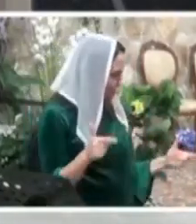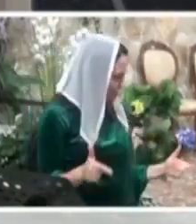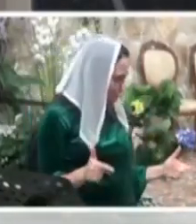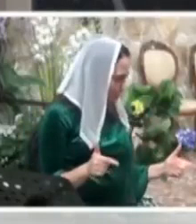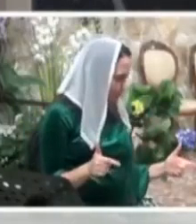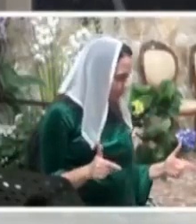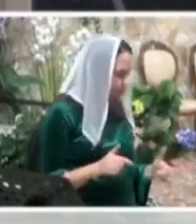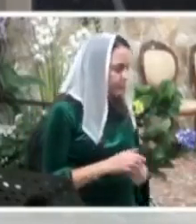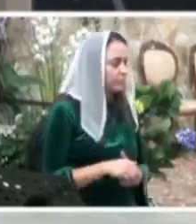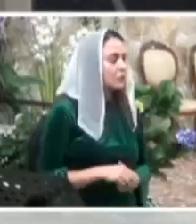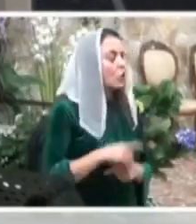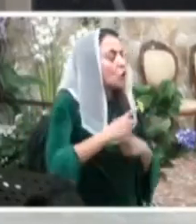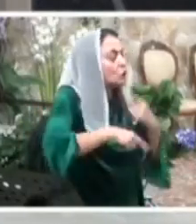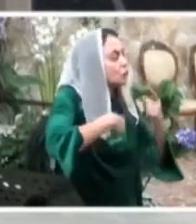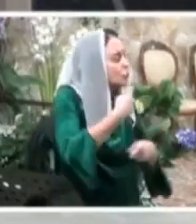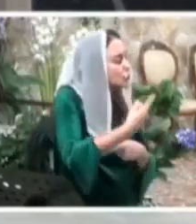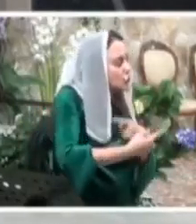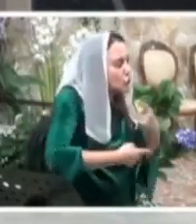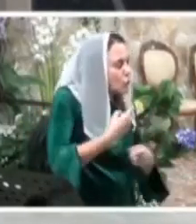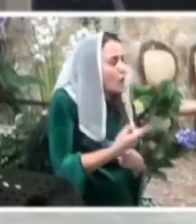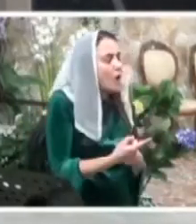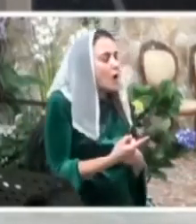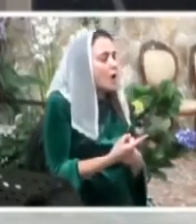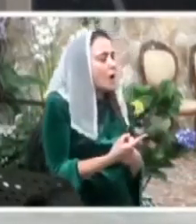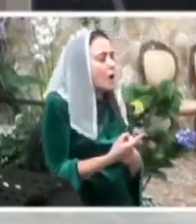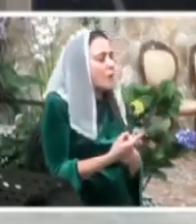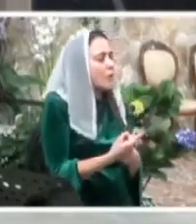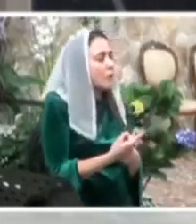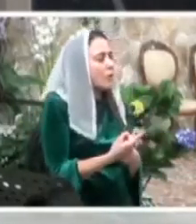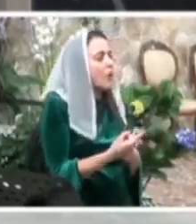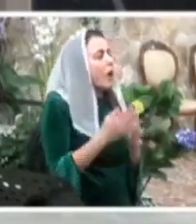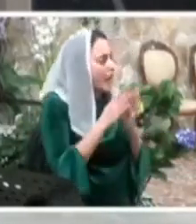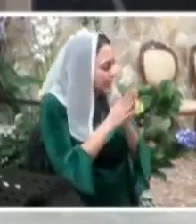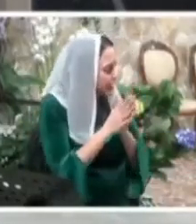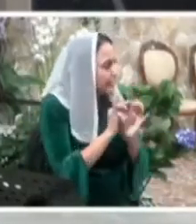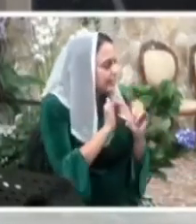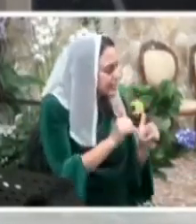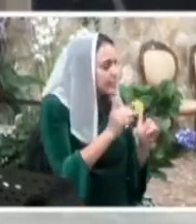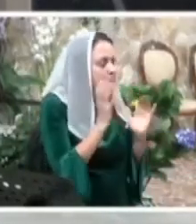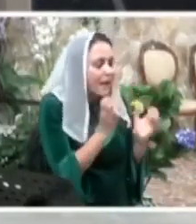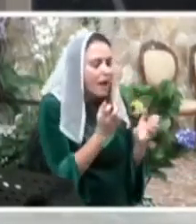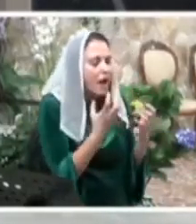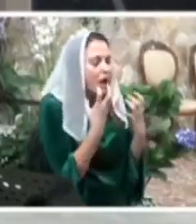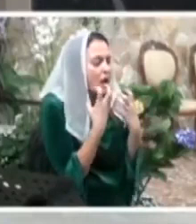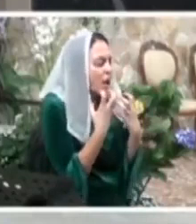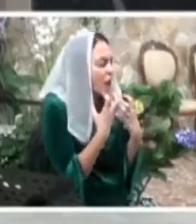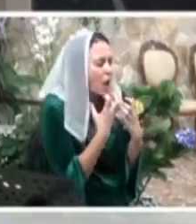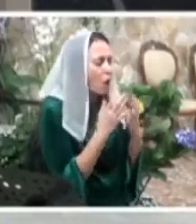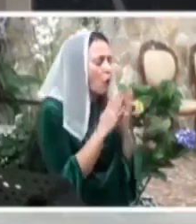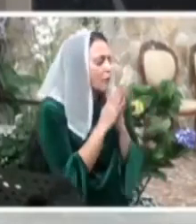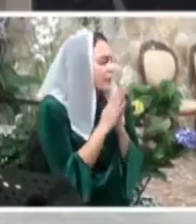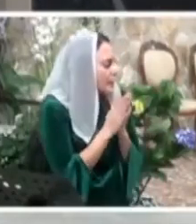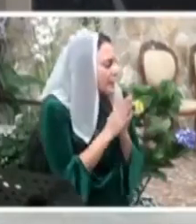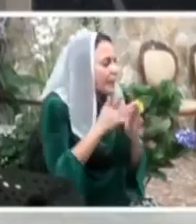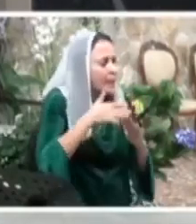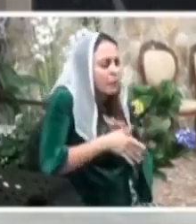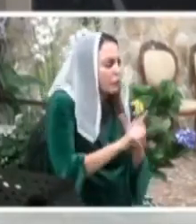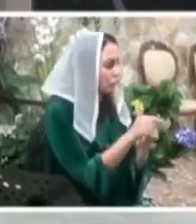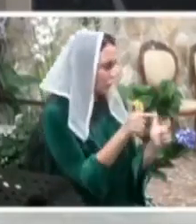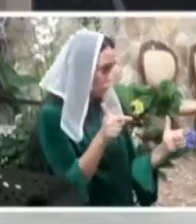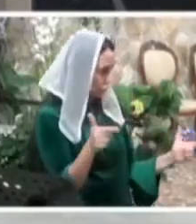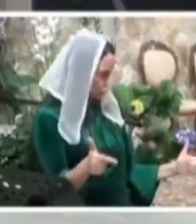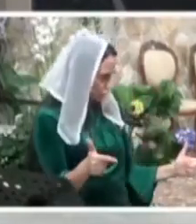farle, ma non c'è quel fervore, non c'è quell'intensità. Non c'è